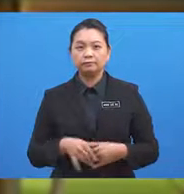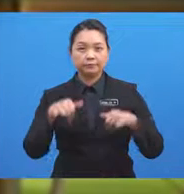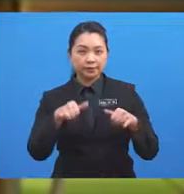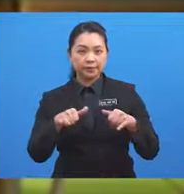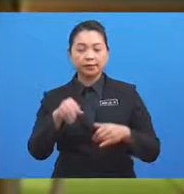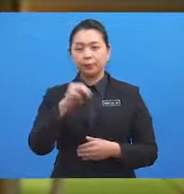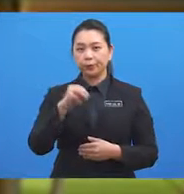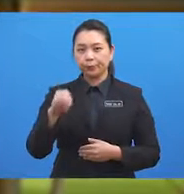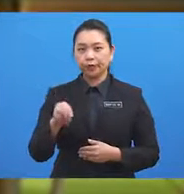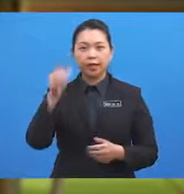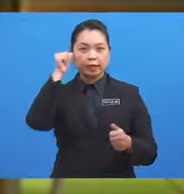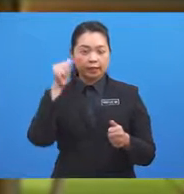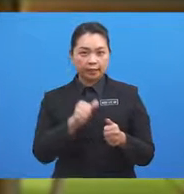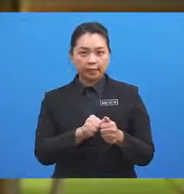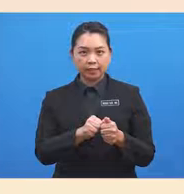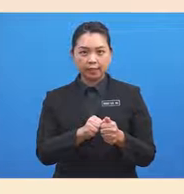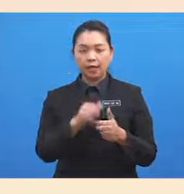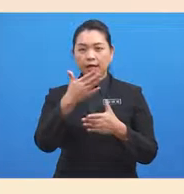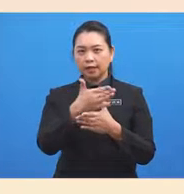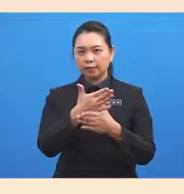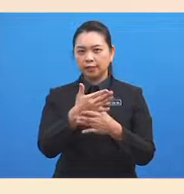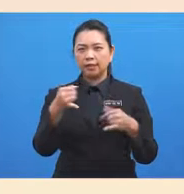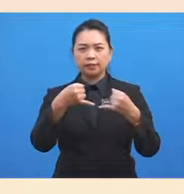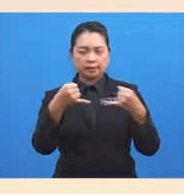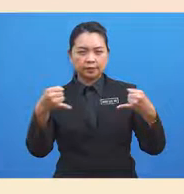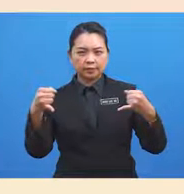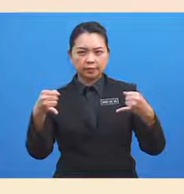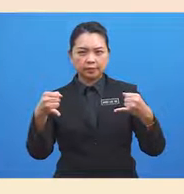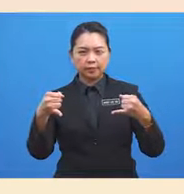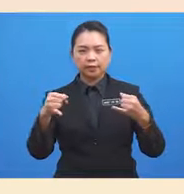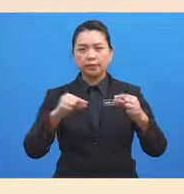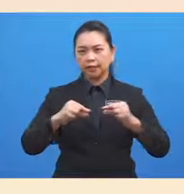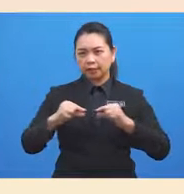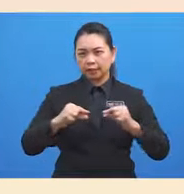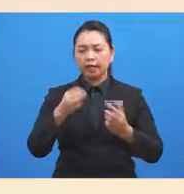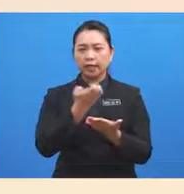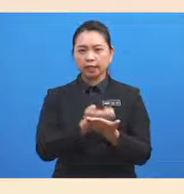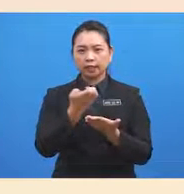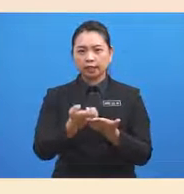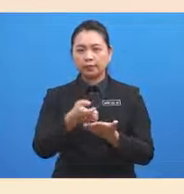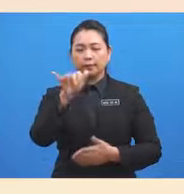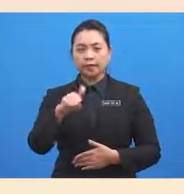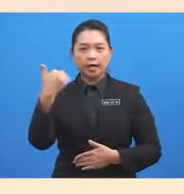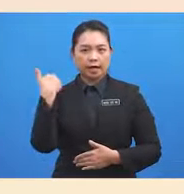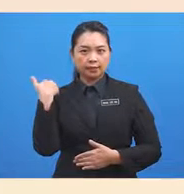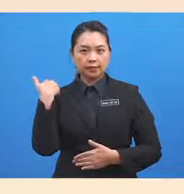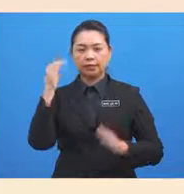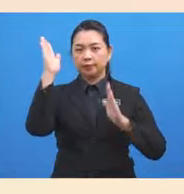Masihkah murid-murid ingat antara jenis kegiatan ekonomi yang terdapat di negara kita?